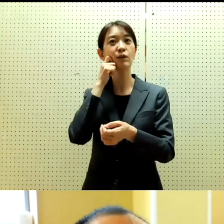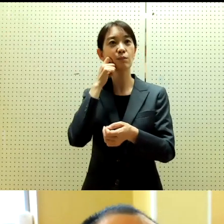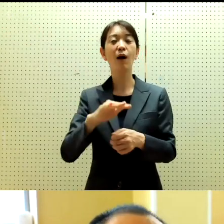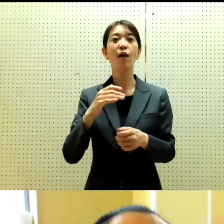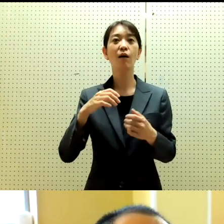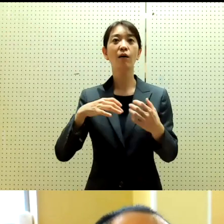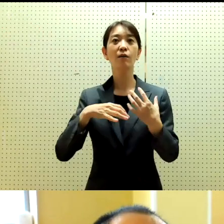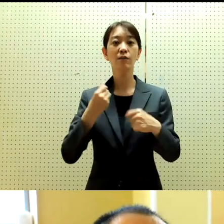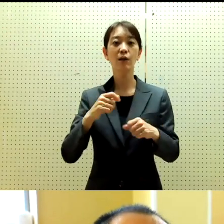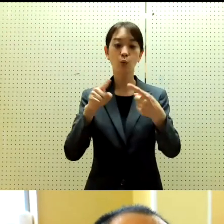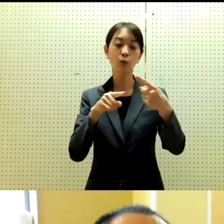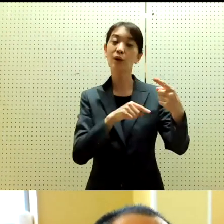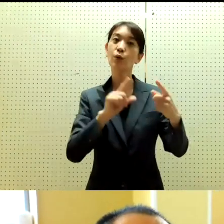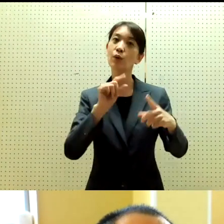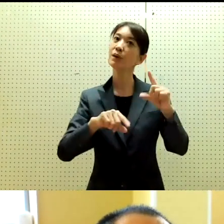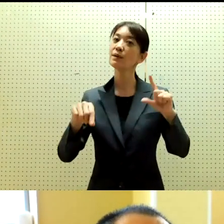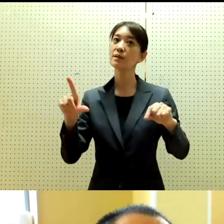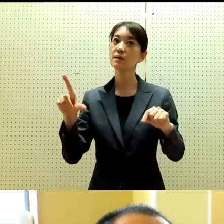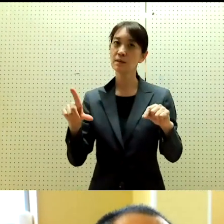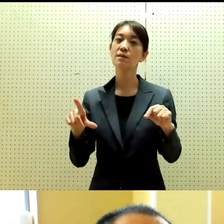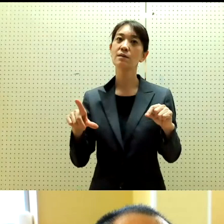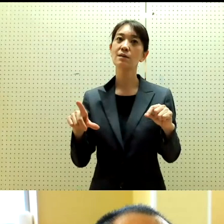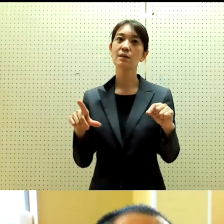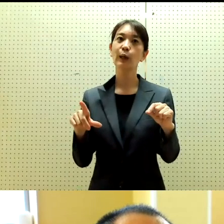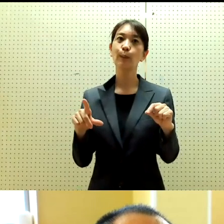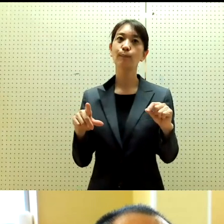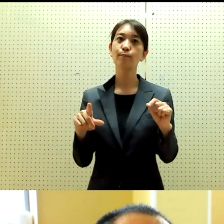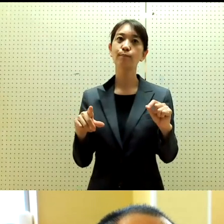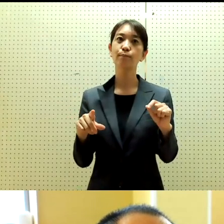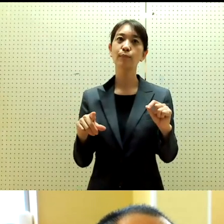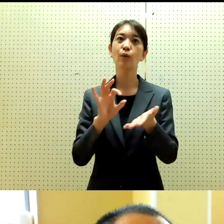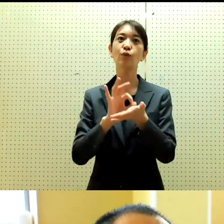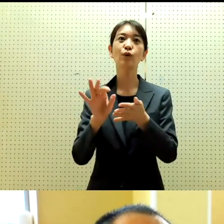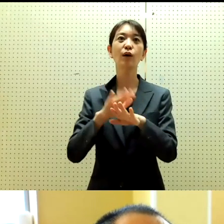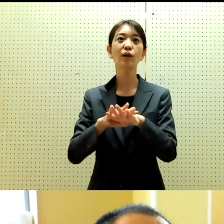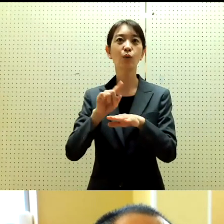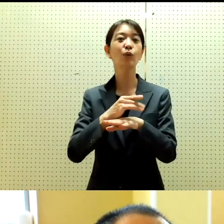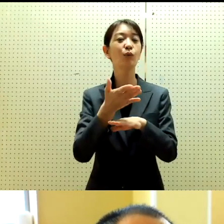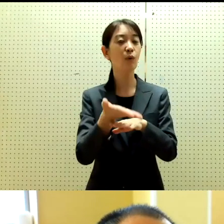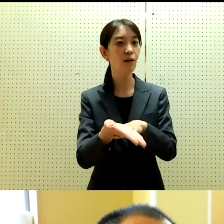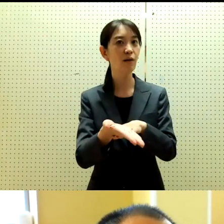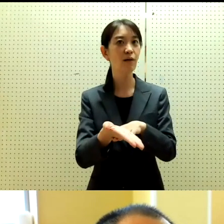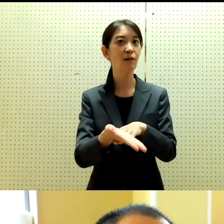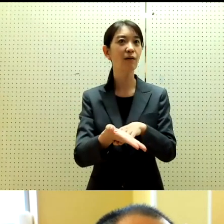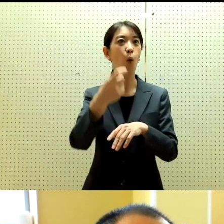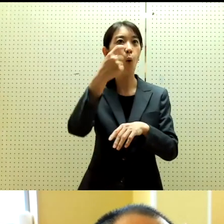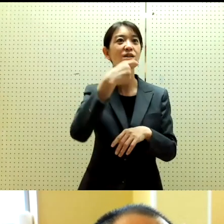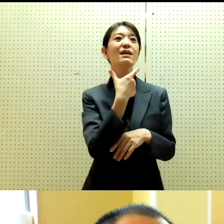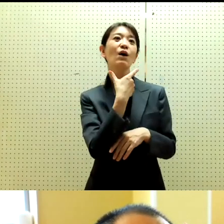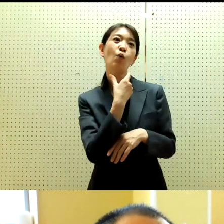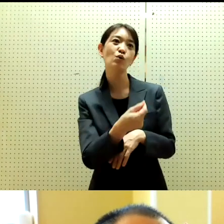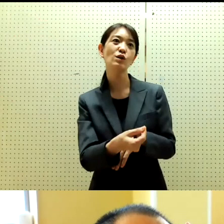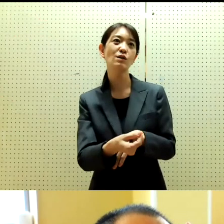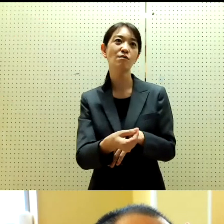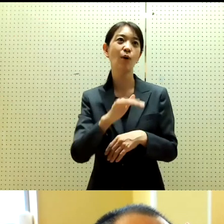思うんですよ。でそういうのね、どういう使い方してるのか教えてって、まあ、聞いてみるのがいいかなとは思います。